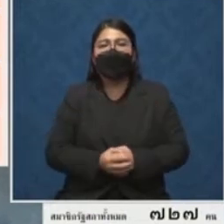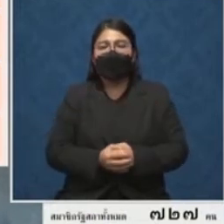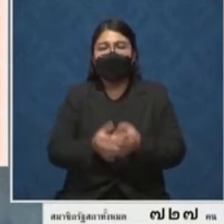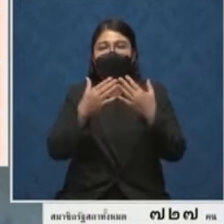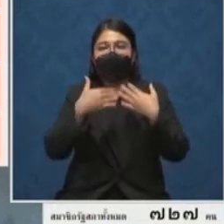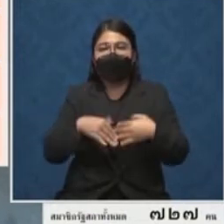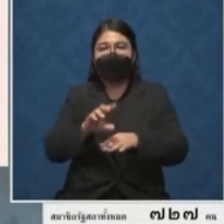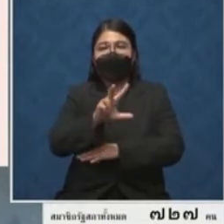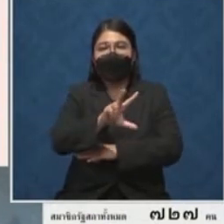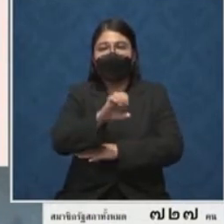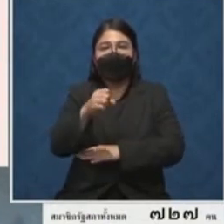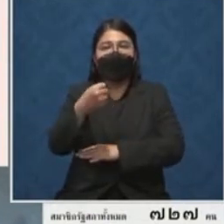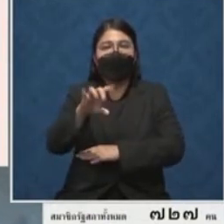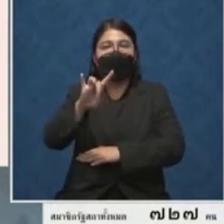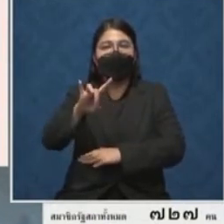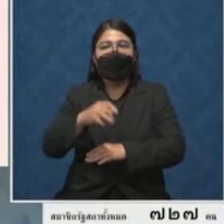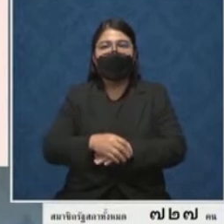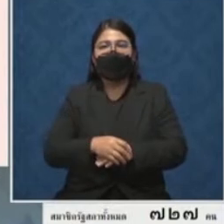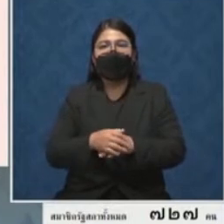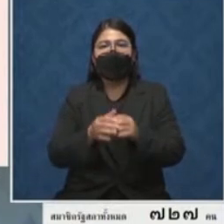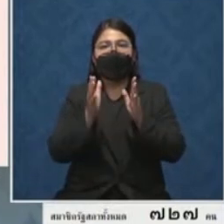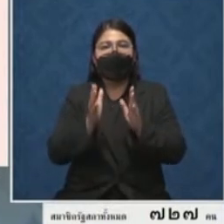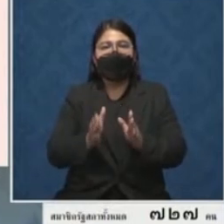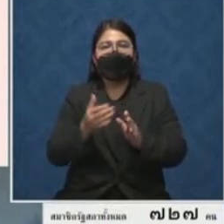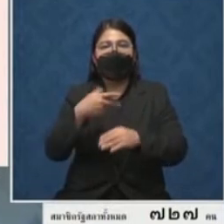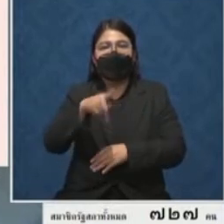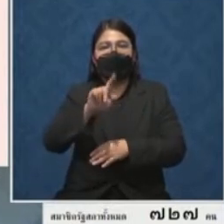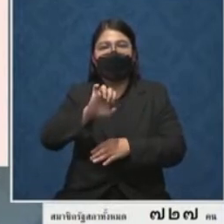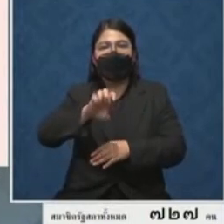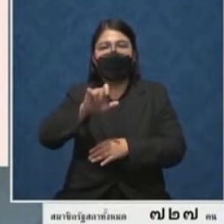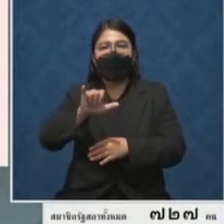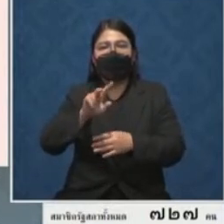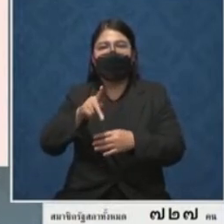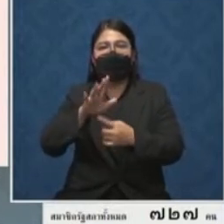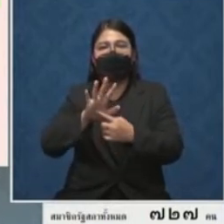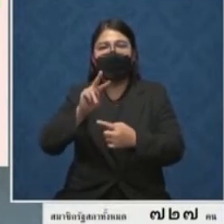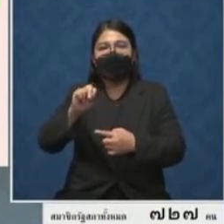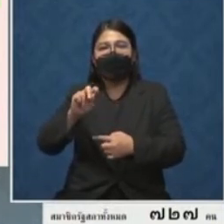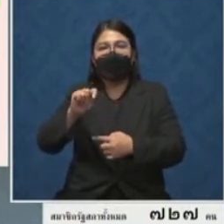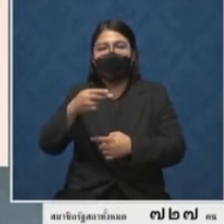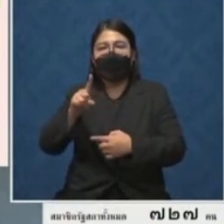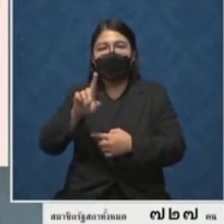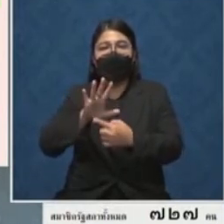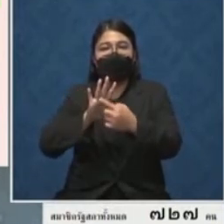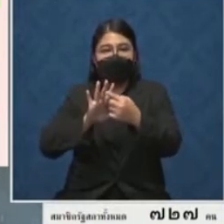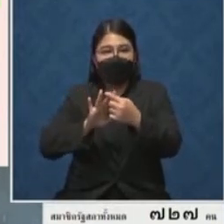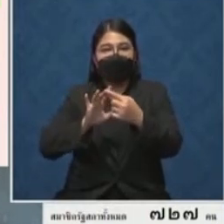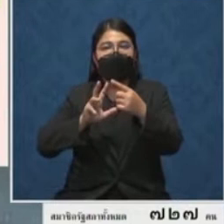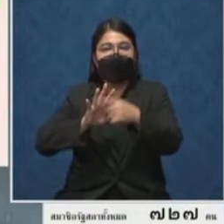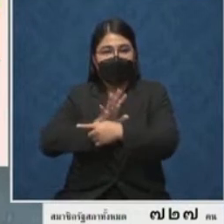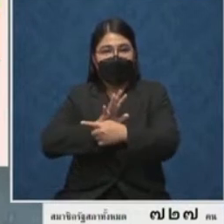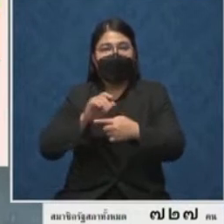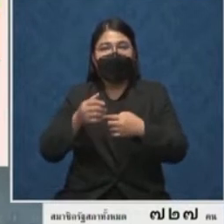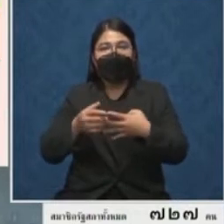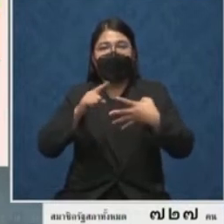พันธ์ดิมานเหมิน 1รับหลักการ2ไม่รับหลักการ3ไม่รับ